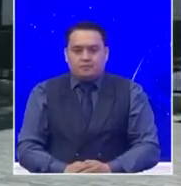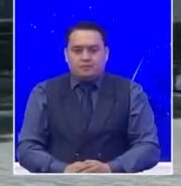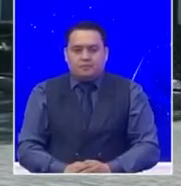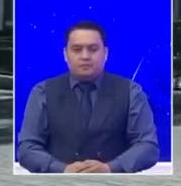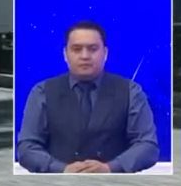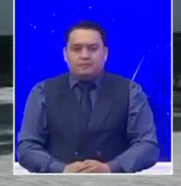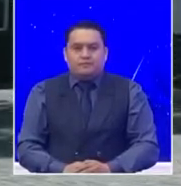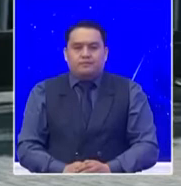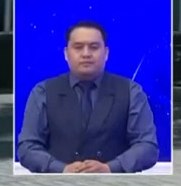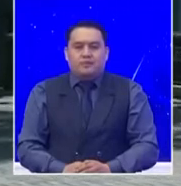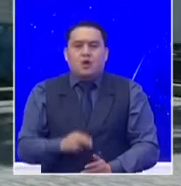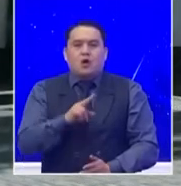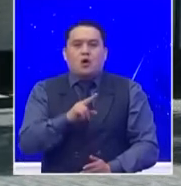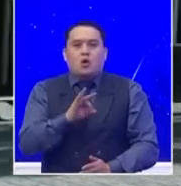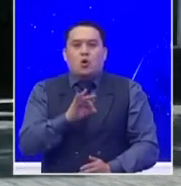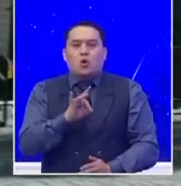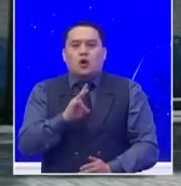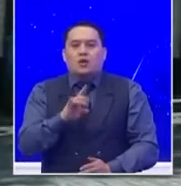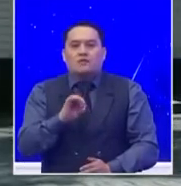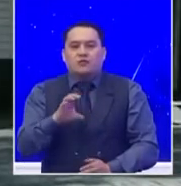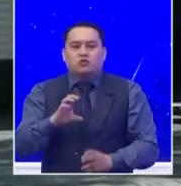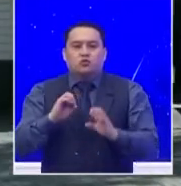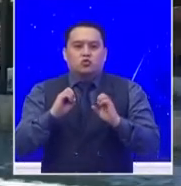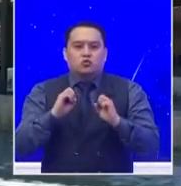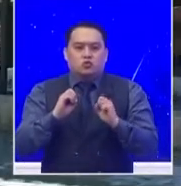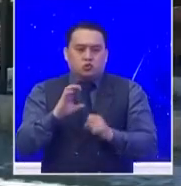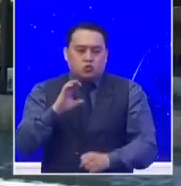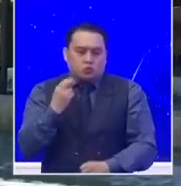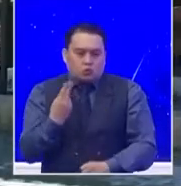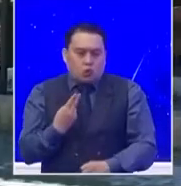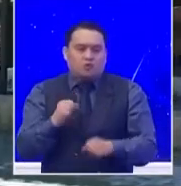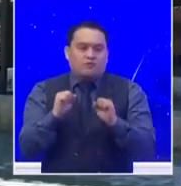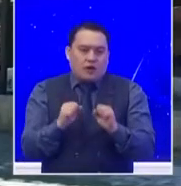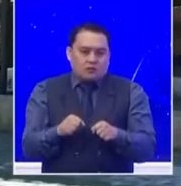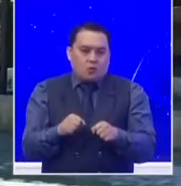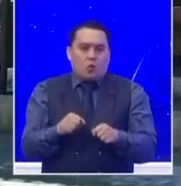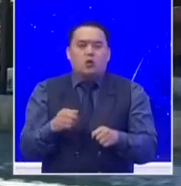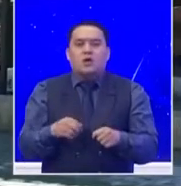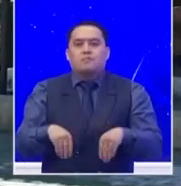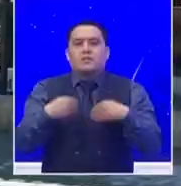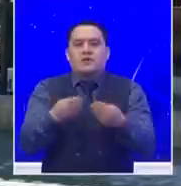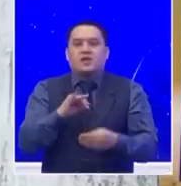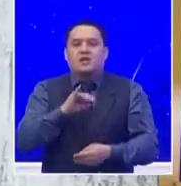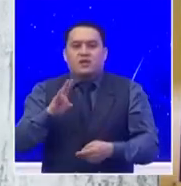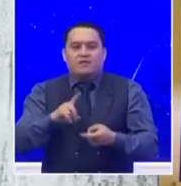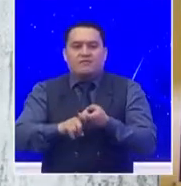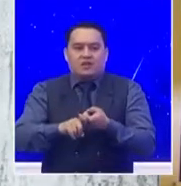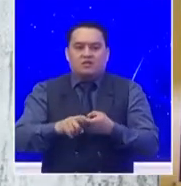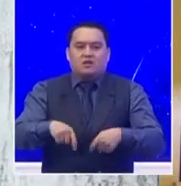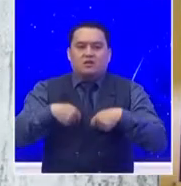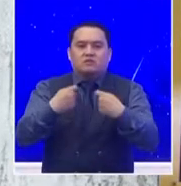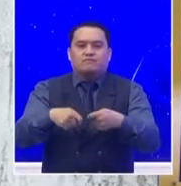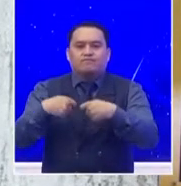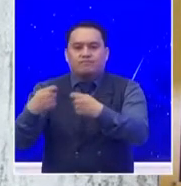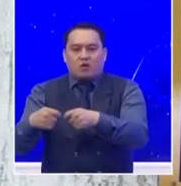На фоне всемирной вспышки коронавируса такая социальная болезнь, как туберкулез, вроде бы отошла в тень. А зря. Передача инфекции может осуществляться разными